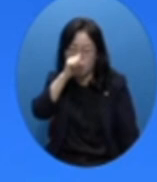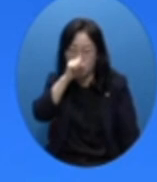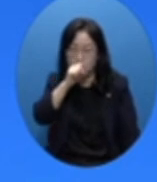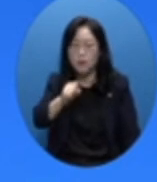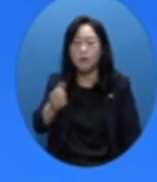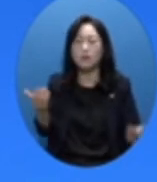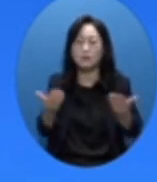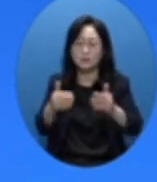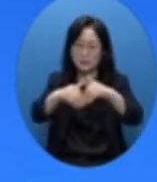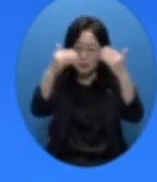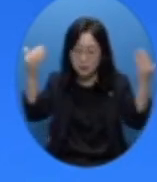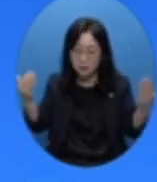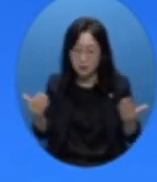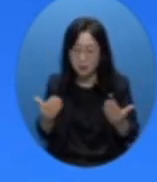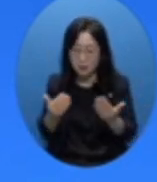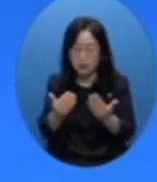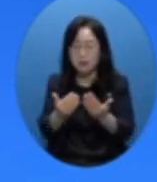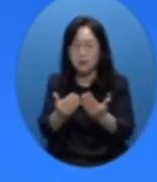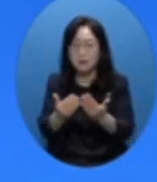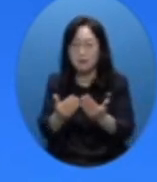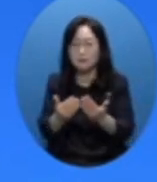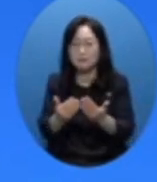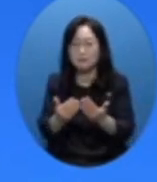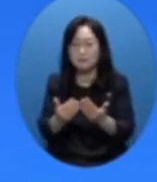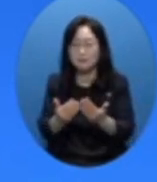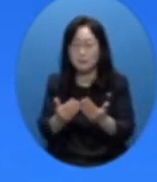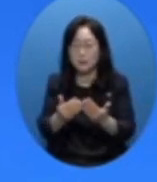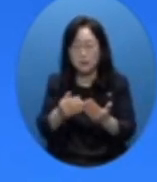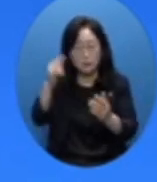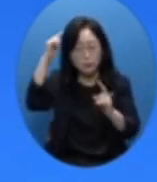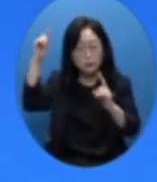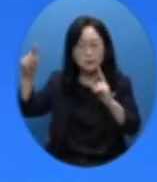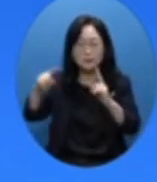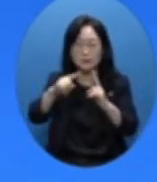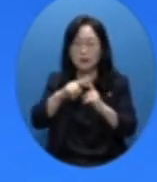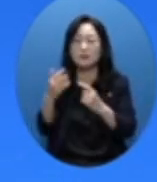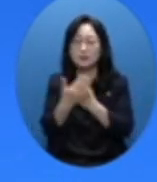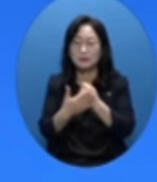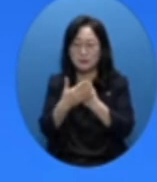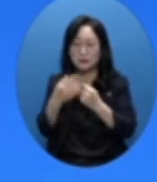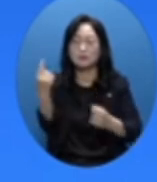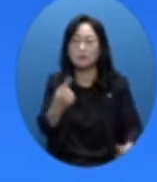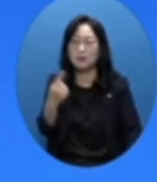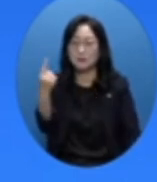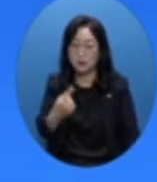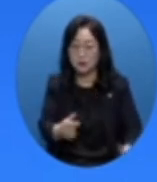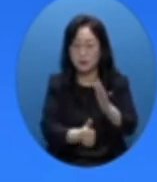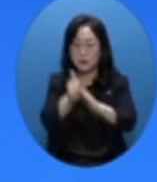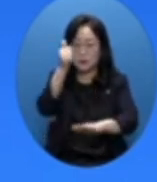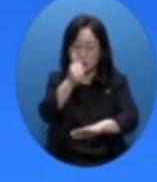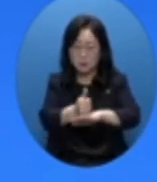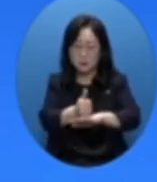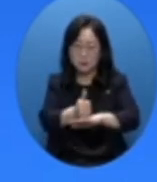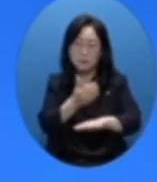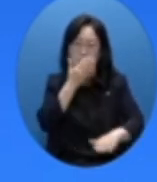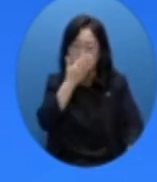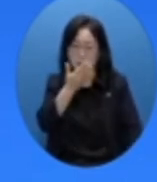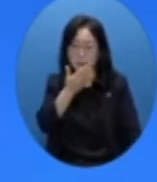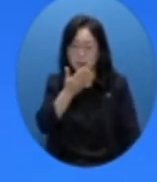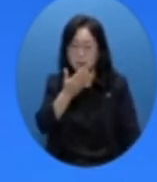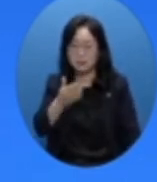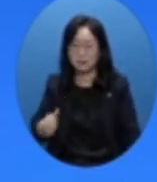그 모든 삶 가운데 아 긍정적인 은혜가 이마에서 성공의 삶을 살아가게 되고